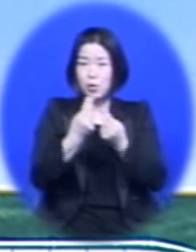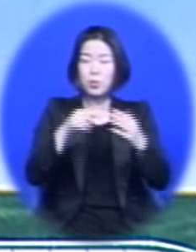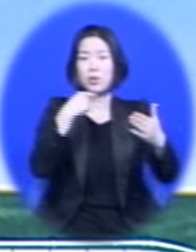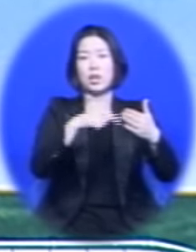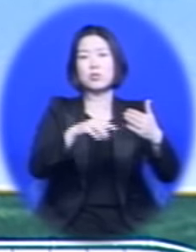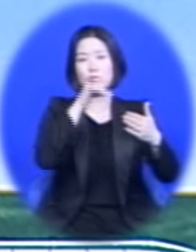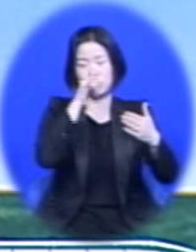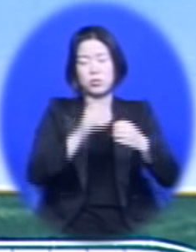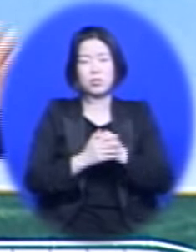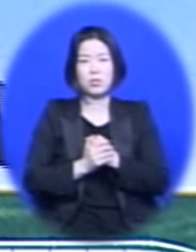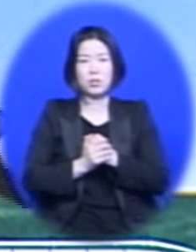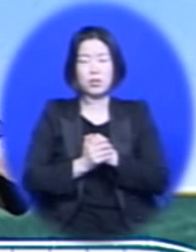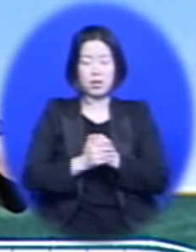가르칩니다.